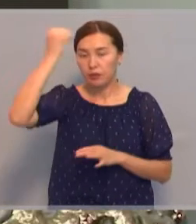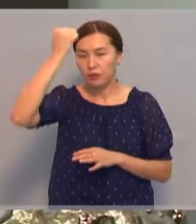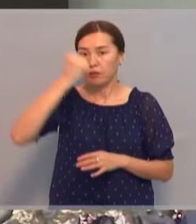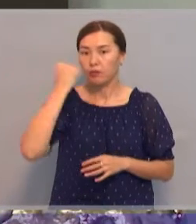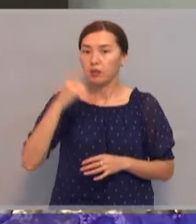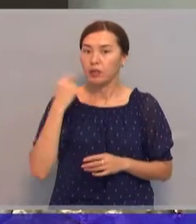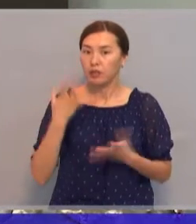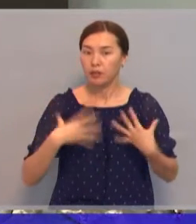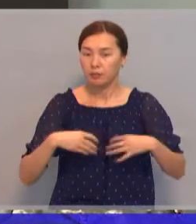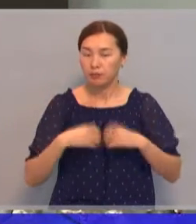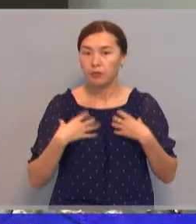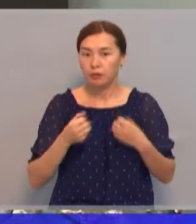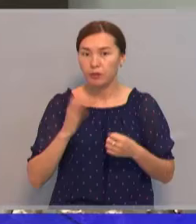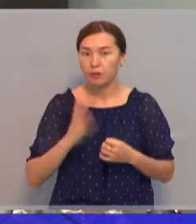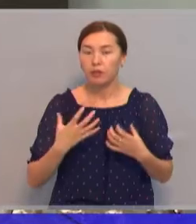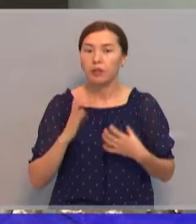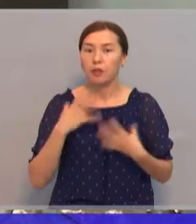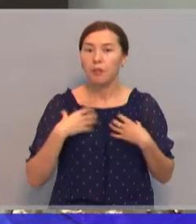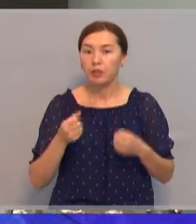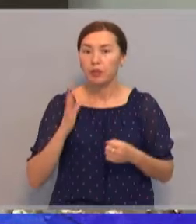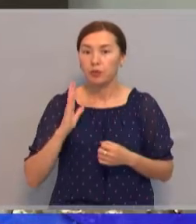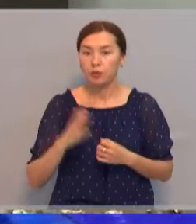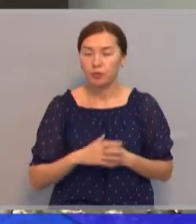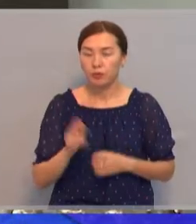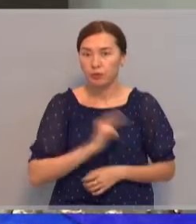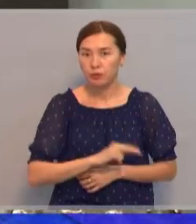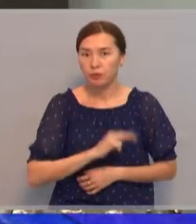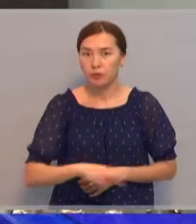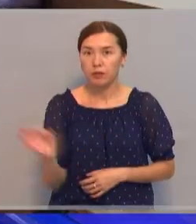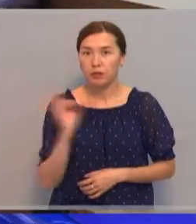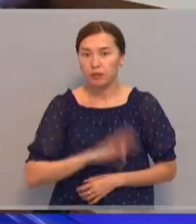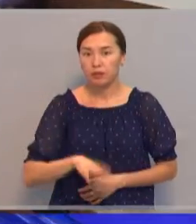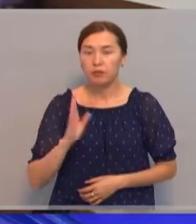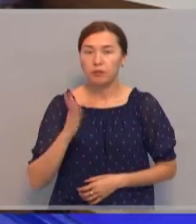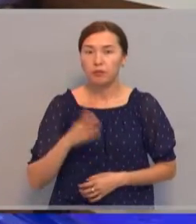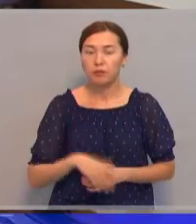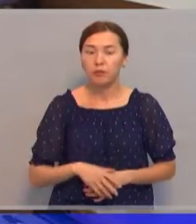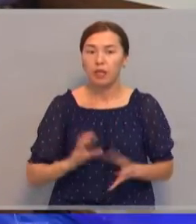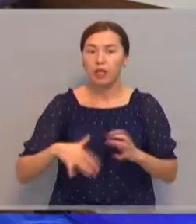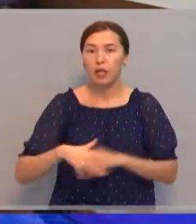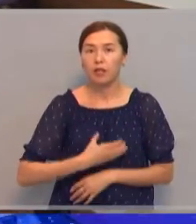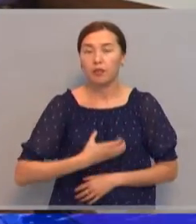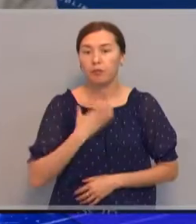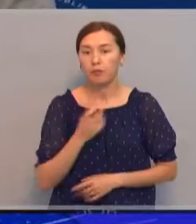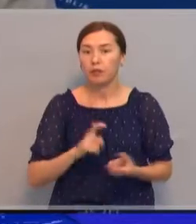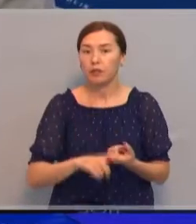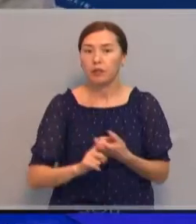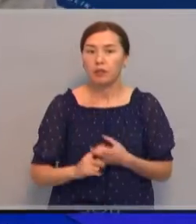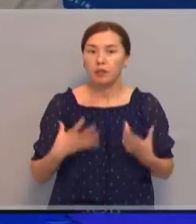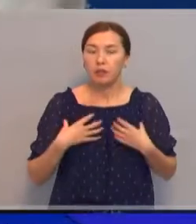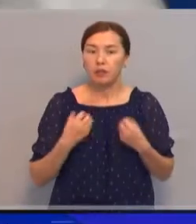айтамыз. Отбасылар аман болсын, дендері сау болсын, еңбектерінде жемісті болсын. Әлемді алаңдатқан